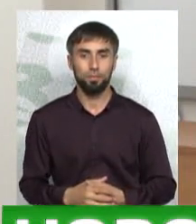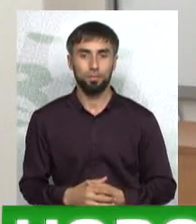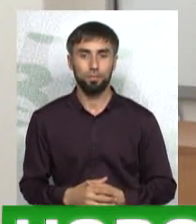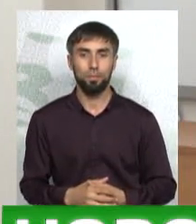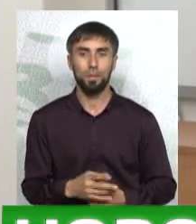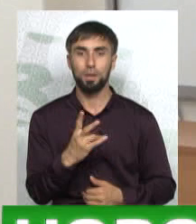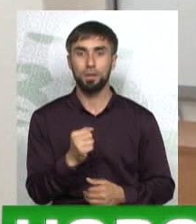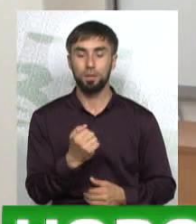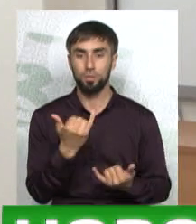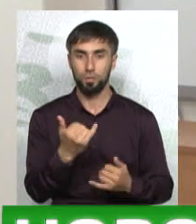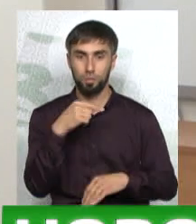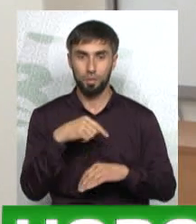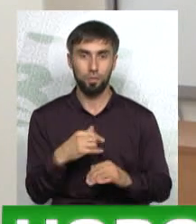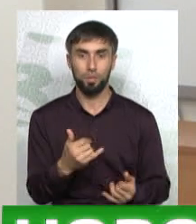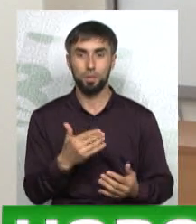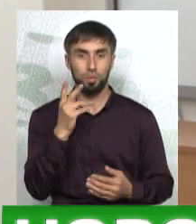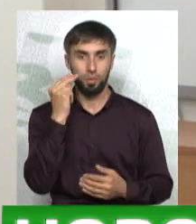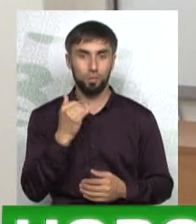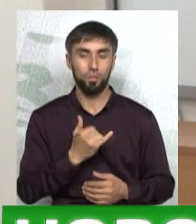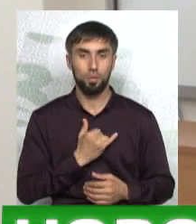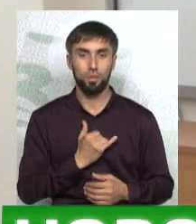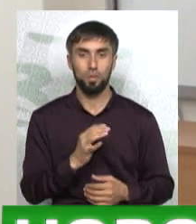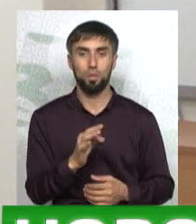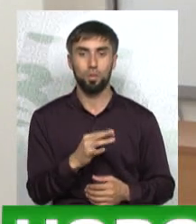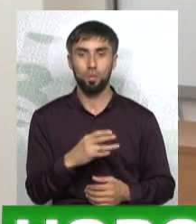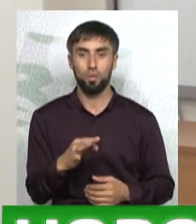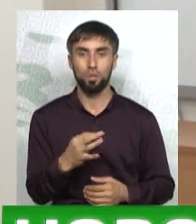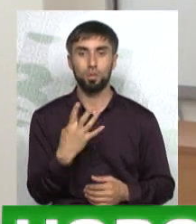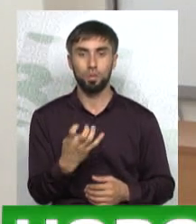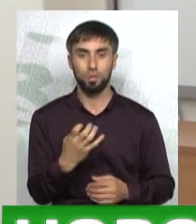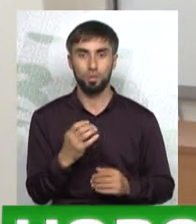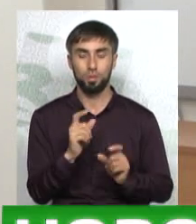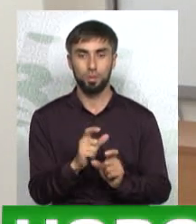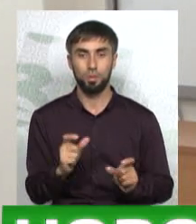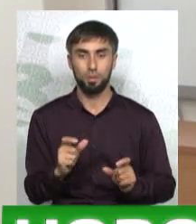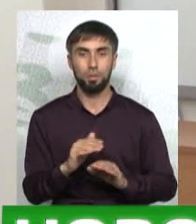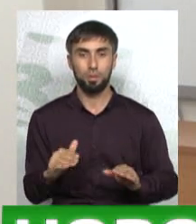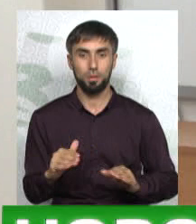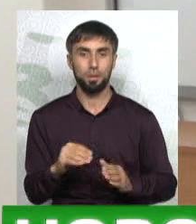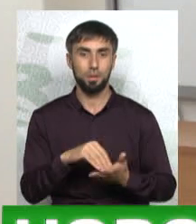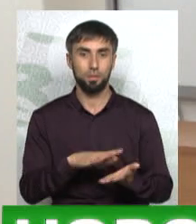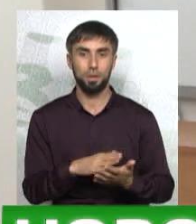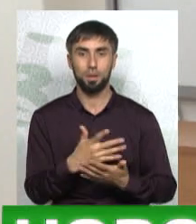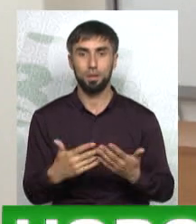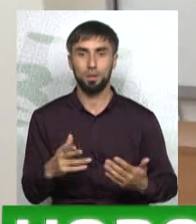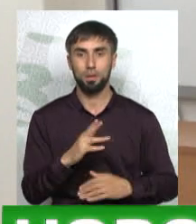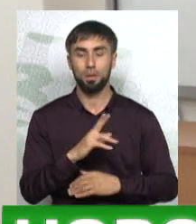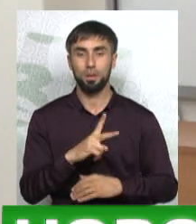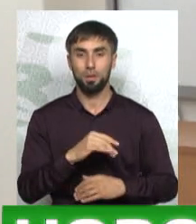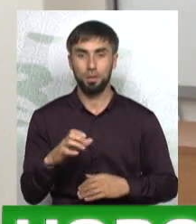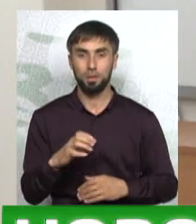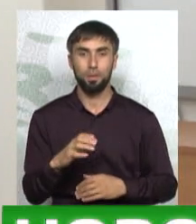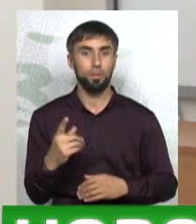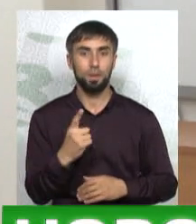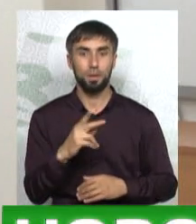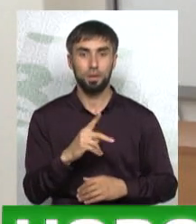На данный момент, на сегодняшнее число, у нас около 400 человек детей записаны в разные классы. В